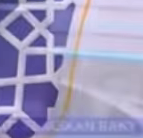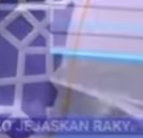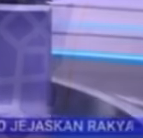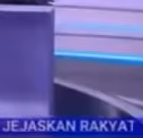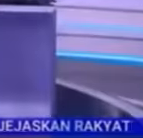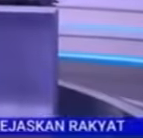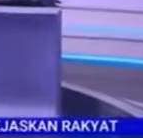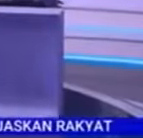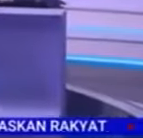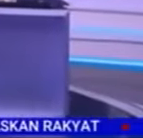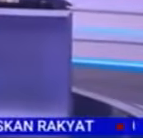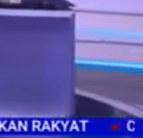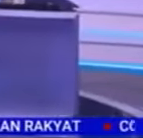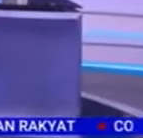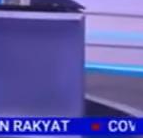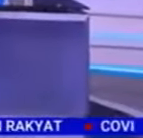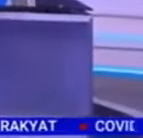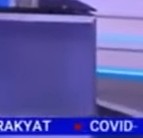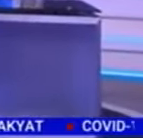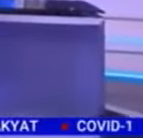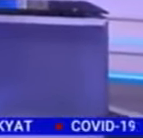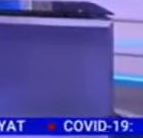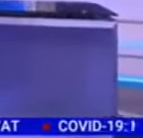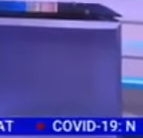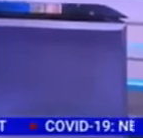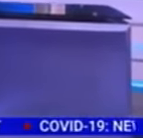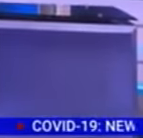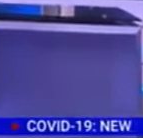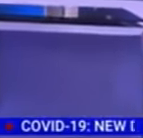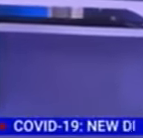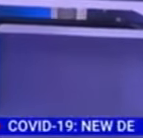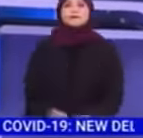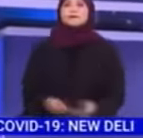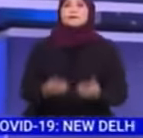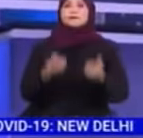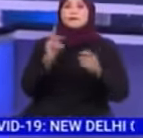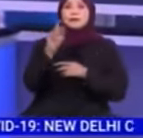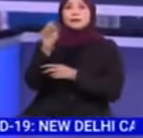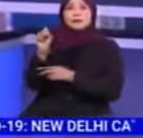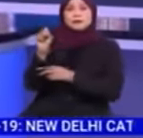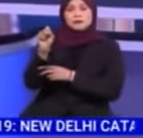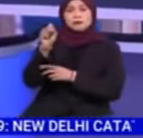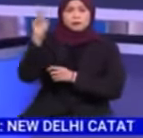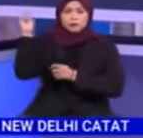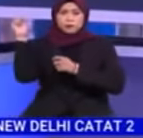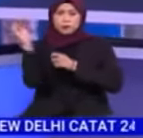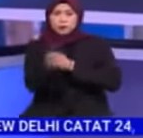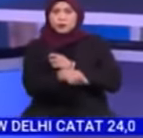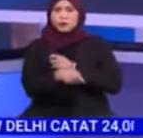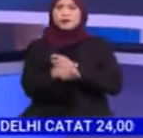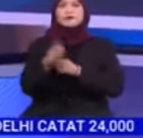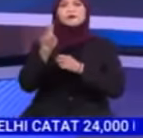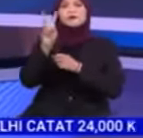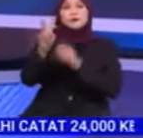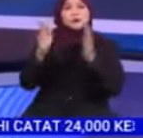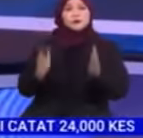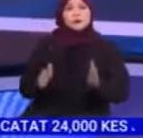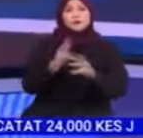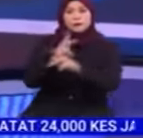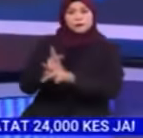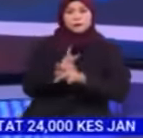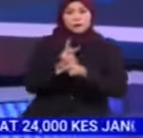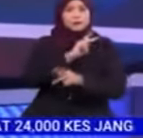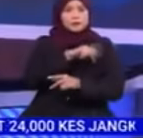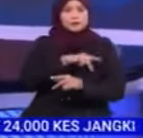hai Hai susulan chest 02.00 pengawal pribadi oleh majikan